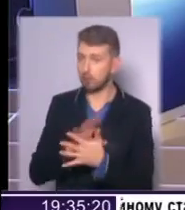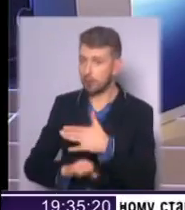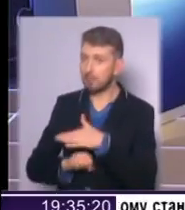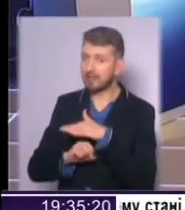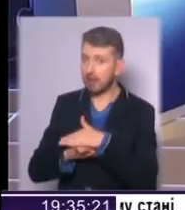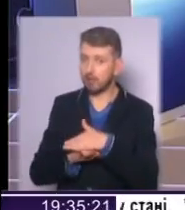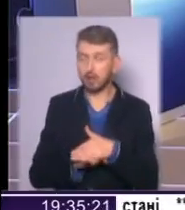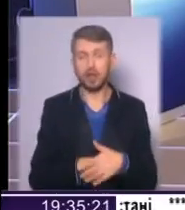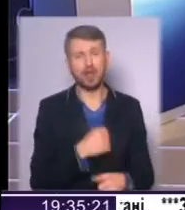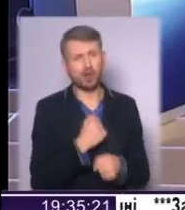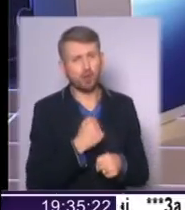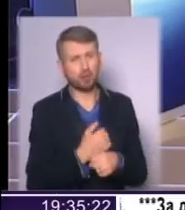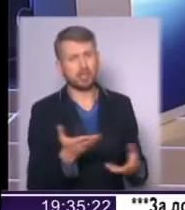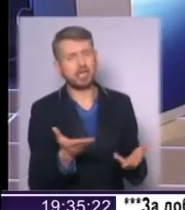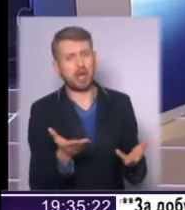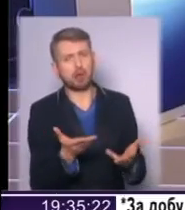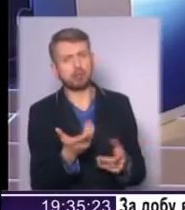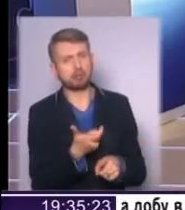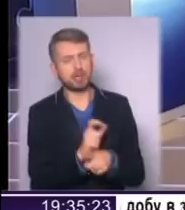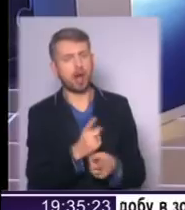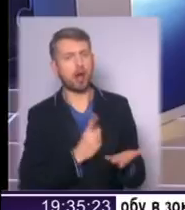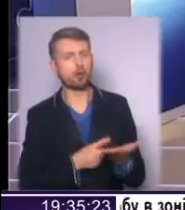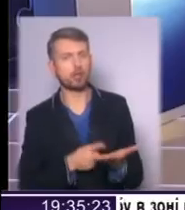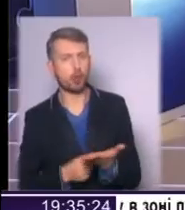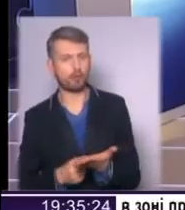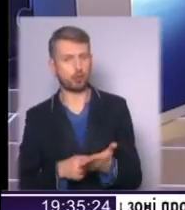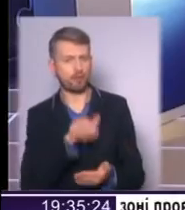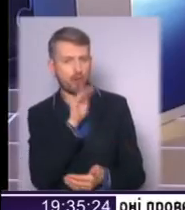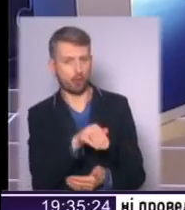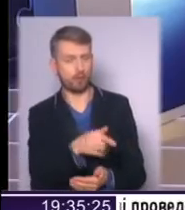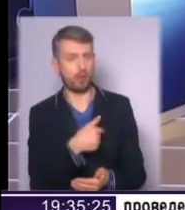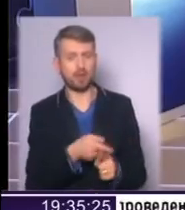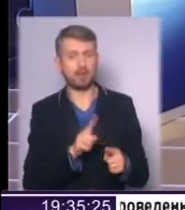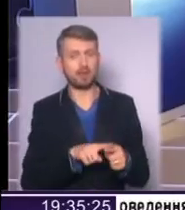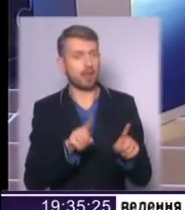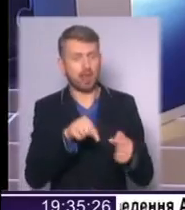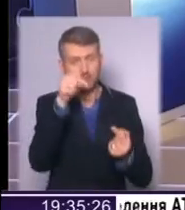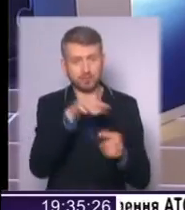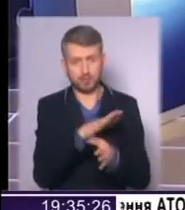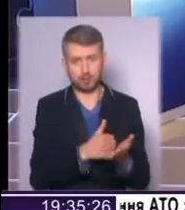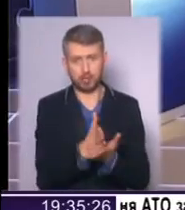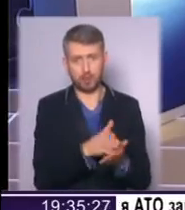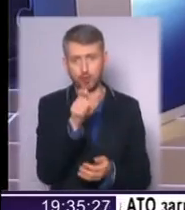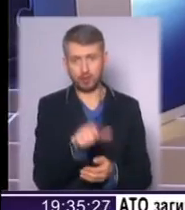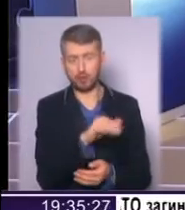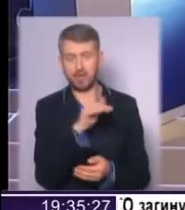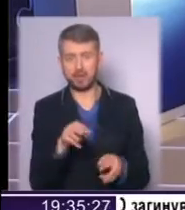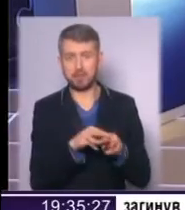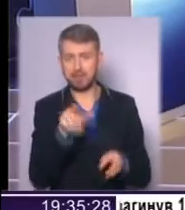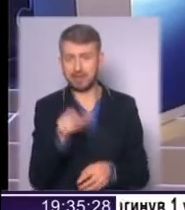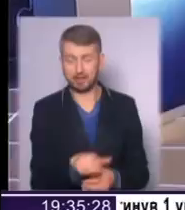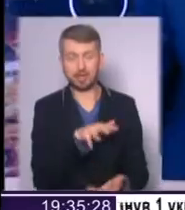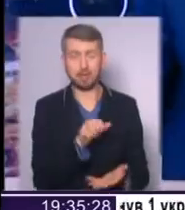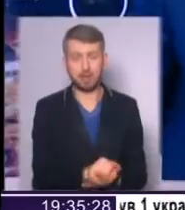правда? Робити якось це аргументовано, фахово. Ага. Я перепрошую, це навіть не личить посадові особи рівня міністра